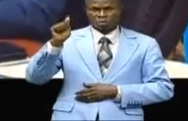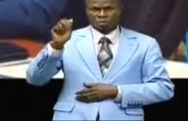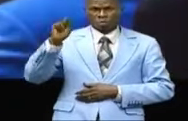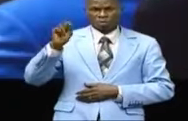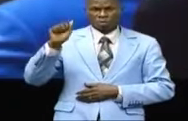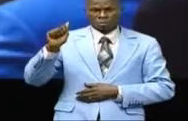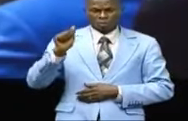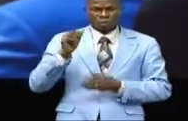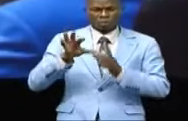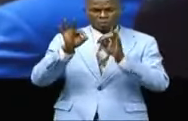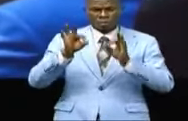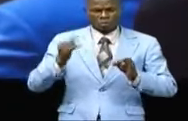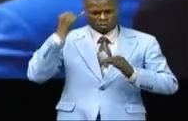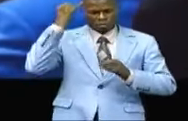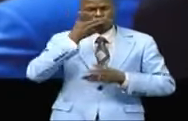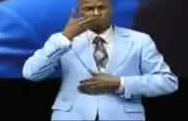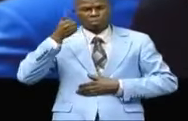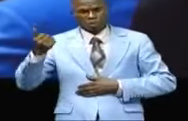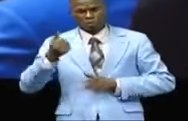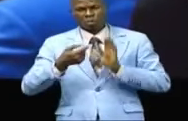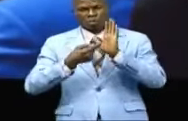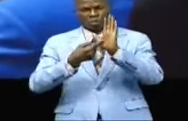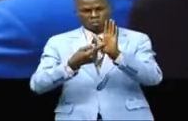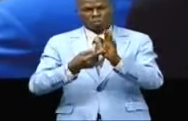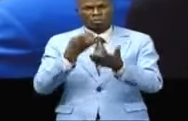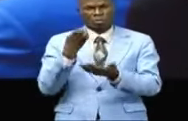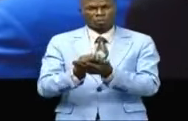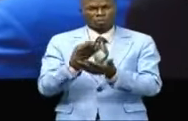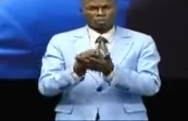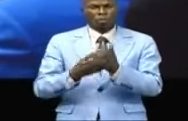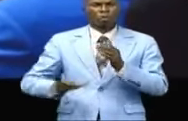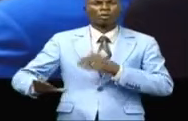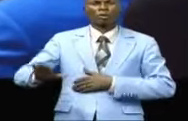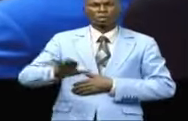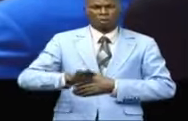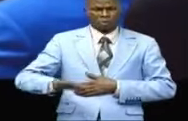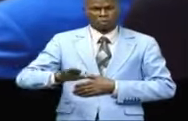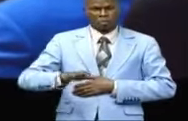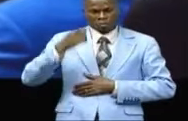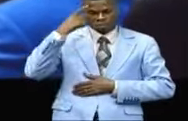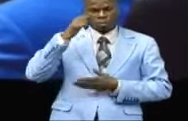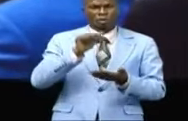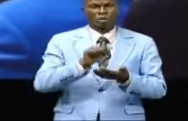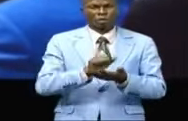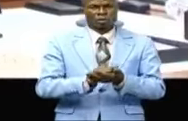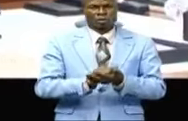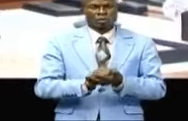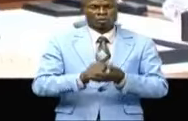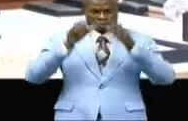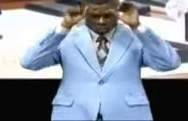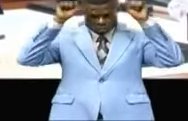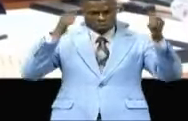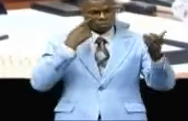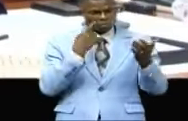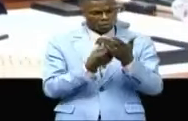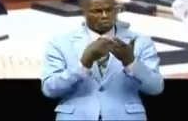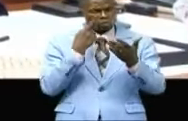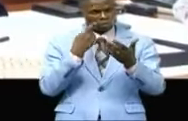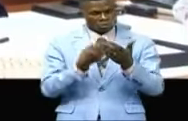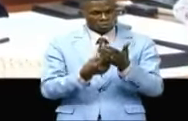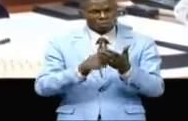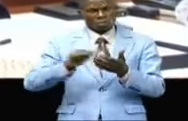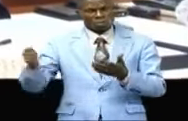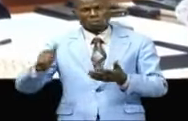cette ambitieuse initiative représente pour notre économie nationale. À ses propos, il a constaté que